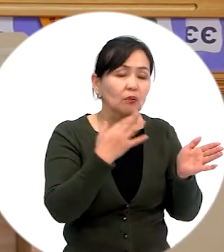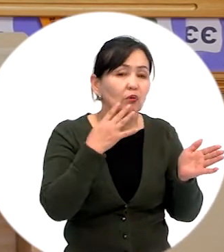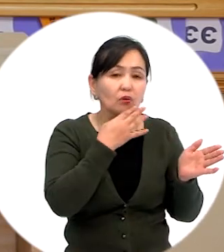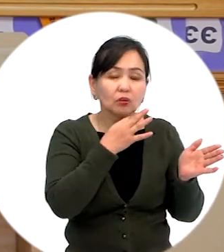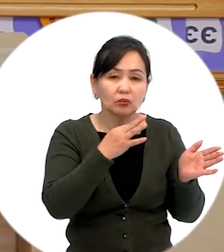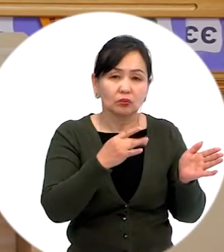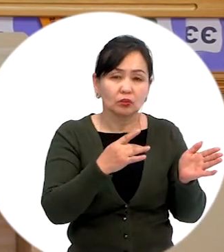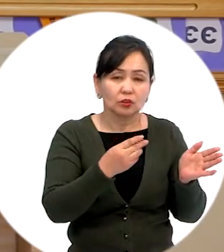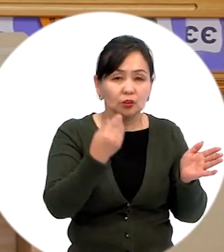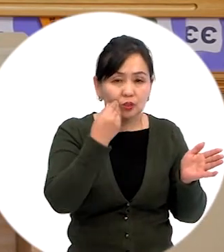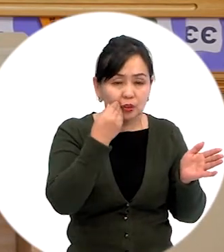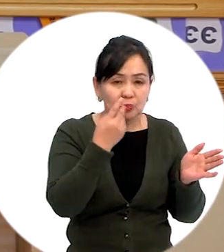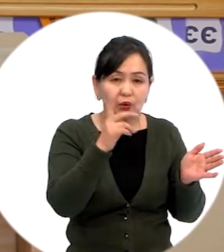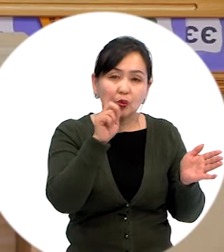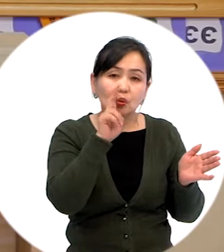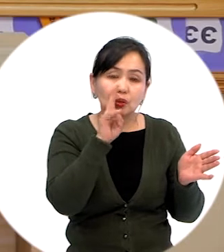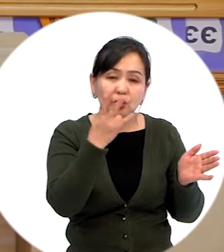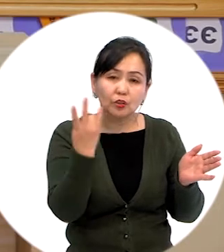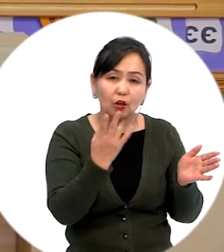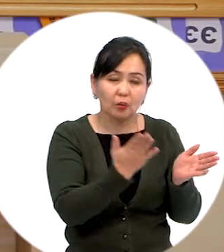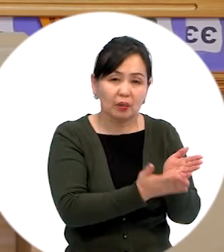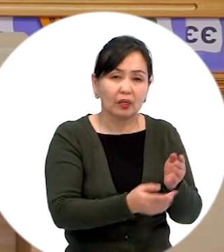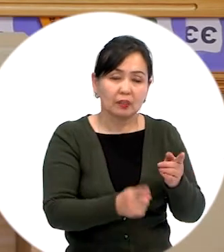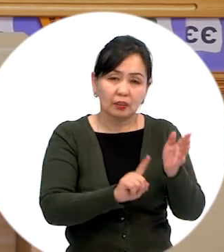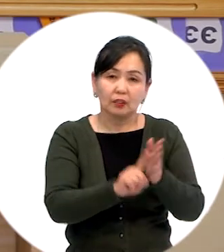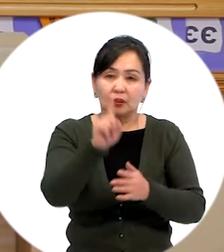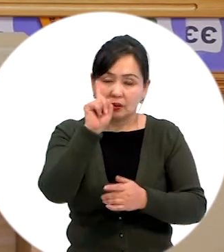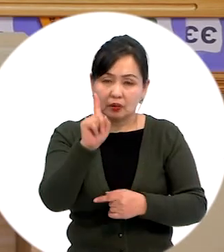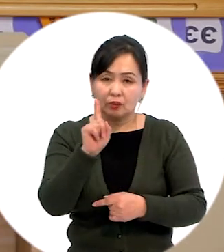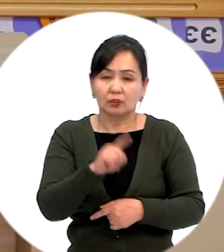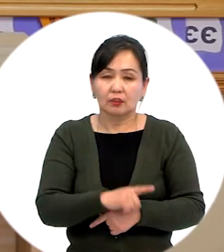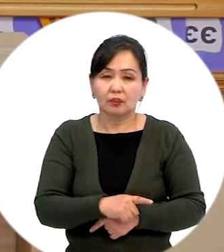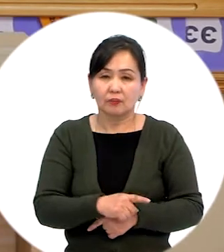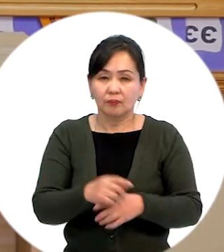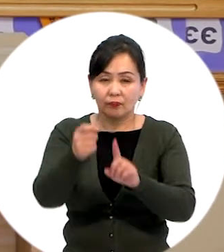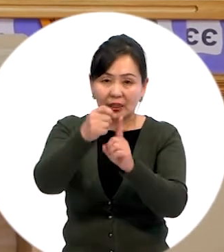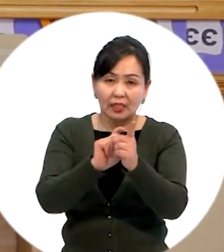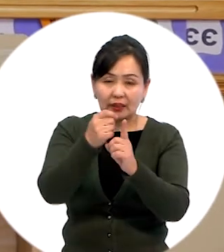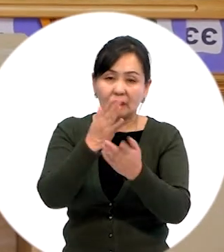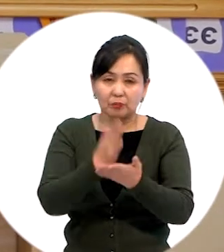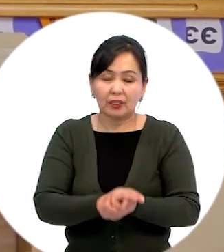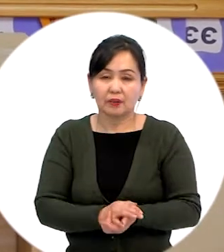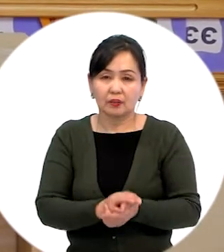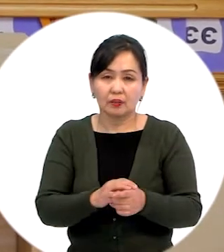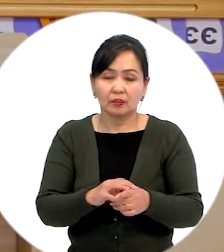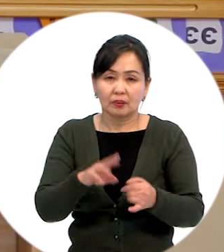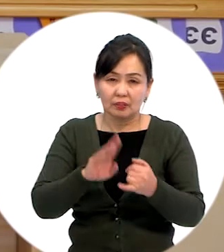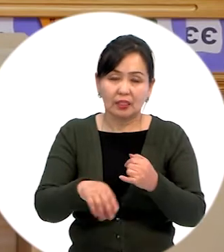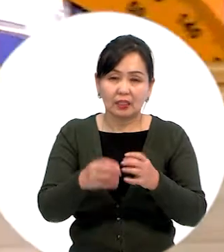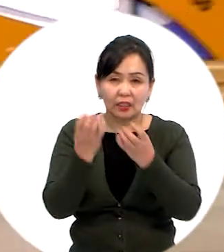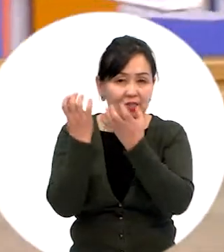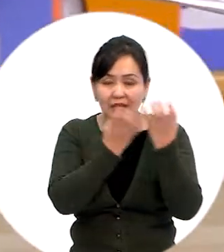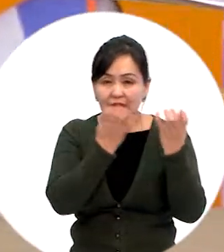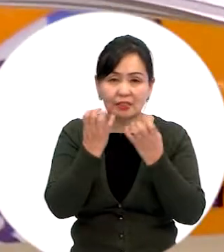төрлийн одоо жимс болон хүнсний ногоо байгаа. За хамгийн ихнийх нь хүүхдүүд маань сайн мэдж байгаа. Гадил байна. За дараагийнх нь